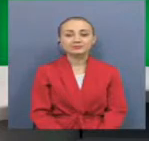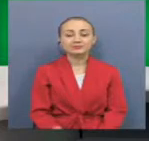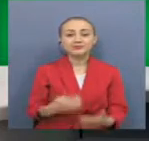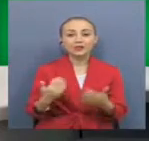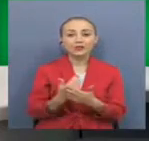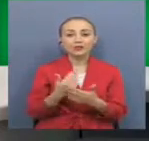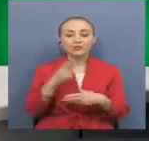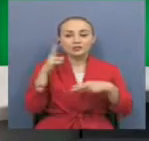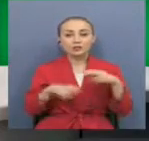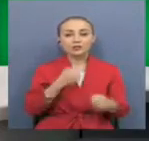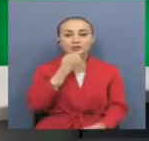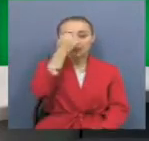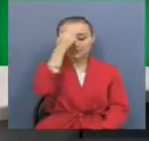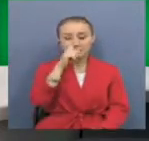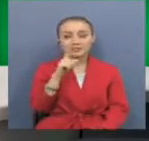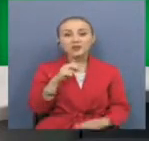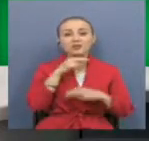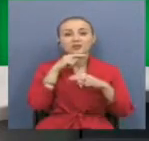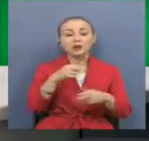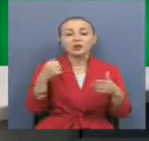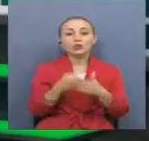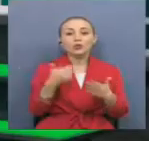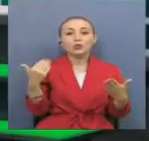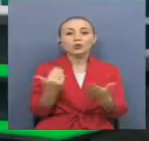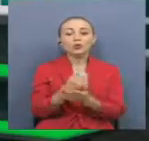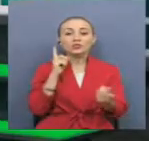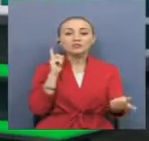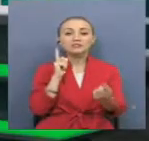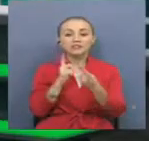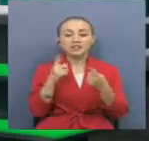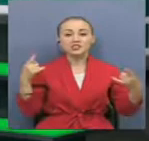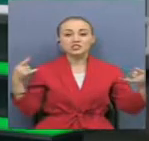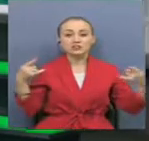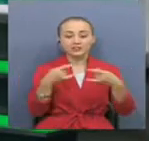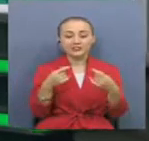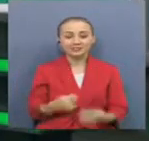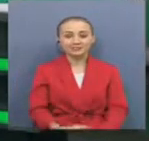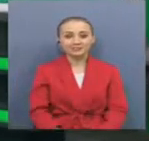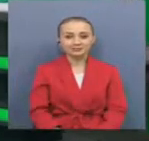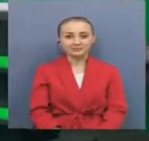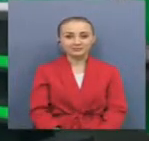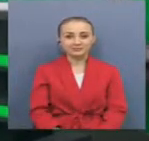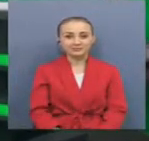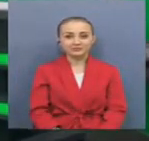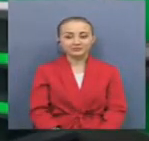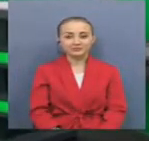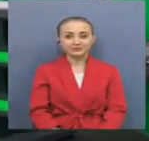Әзірге арнамызға келіп түскен ақпараттар легі осымен тәмәм. Жағымды жаңалықтармен жүздескенше аман сау болыңыздар.